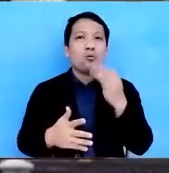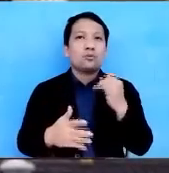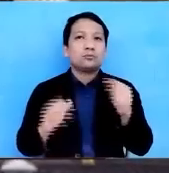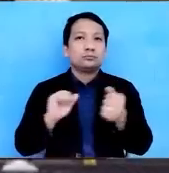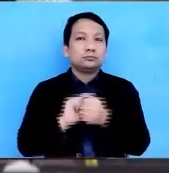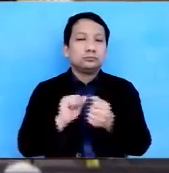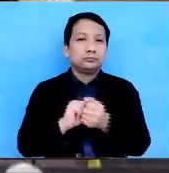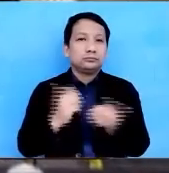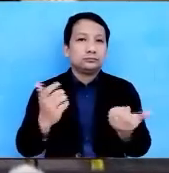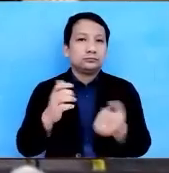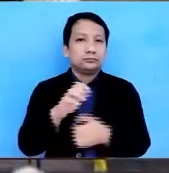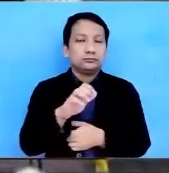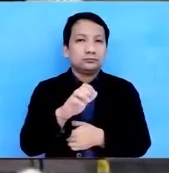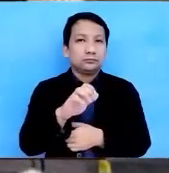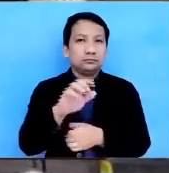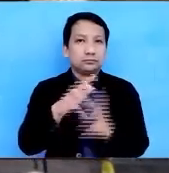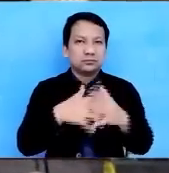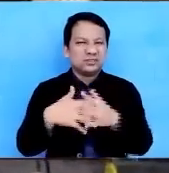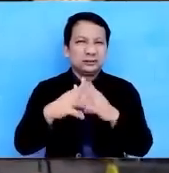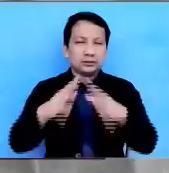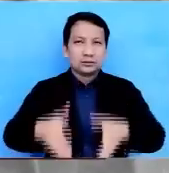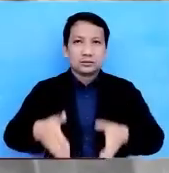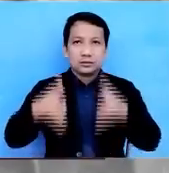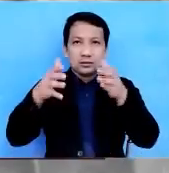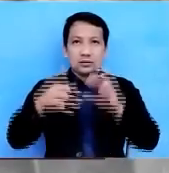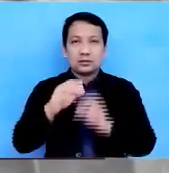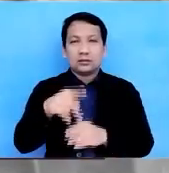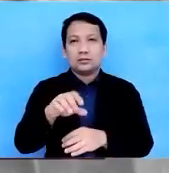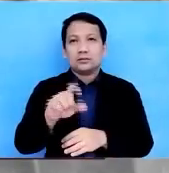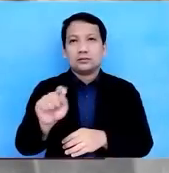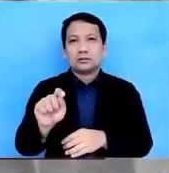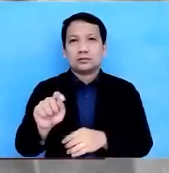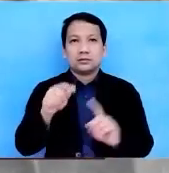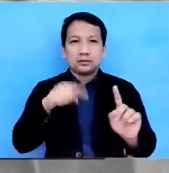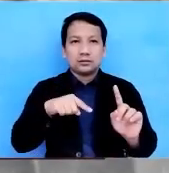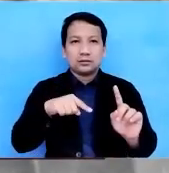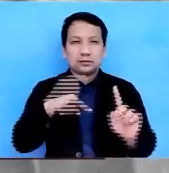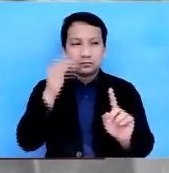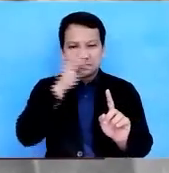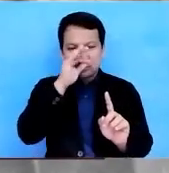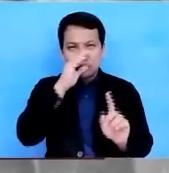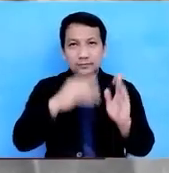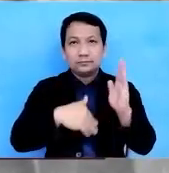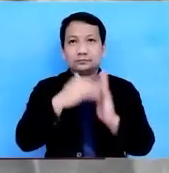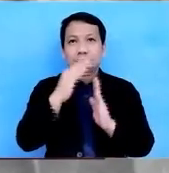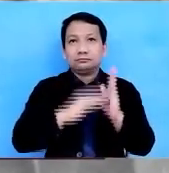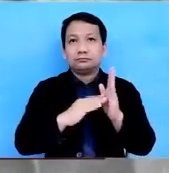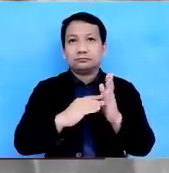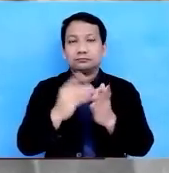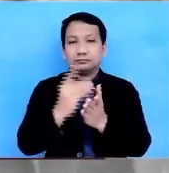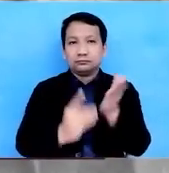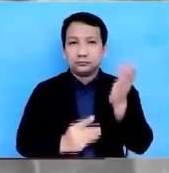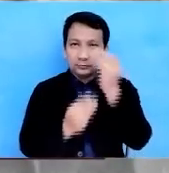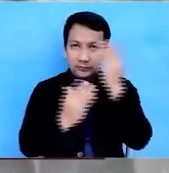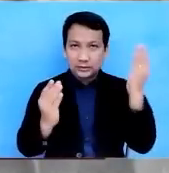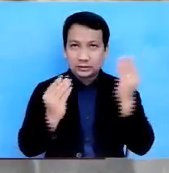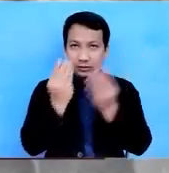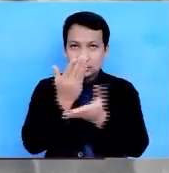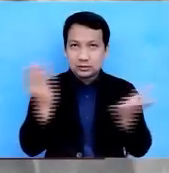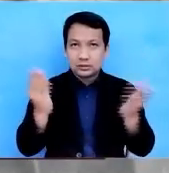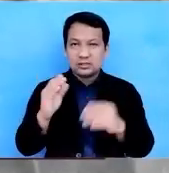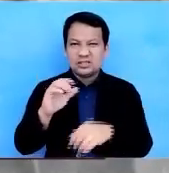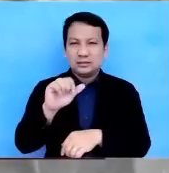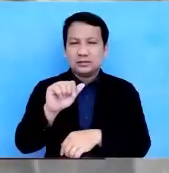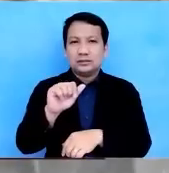ng Estados Unidos nang itayo ang post office. Pero isang Pilipinong arkitekto ang nagdisenyo nito. Tiniyak ni Juan Arellano